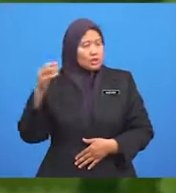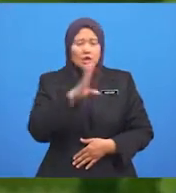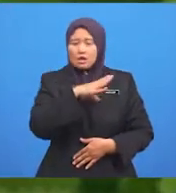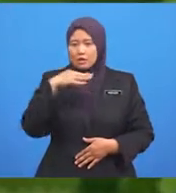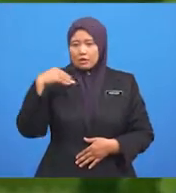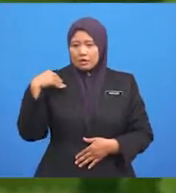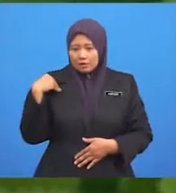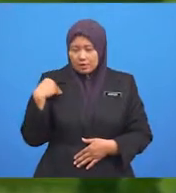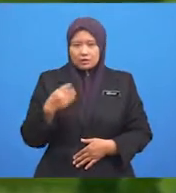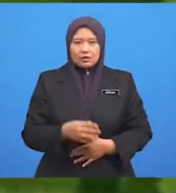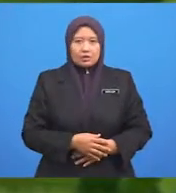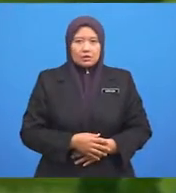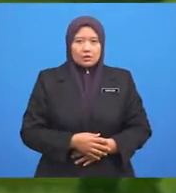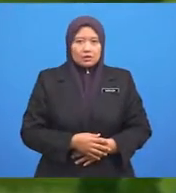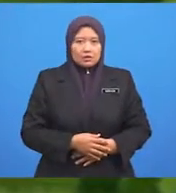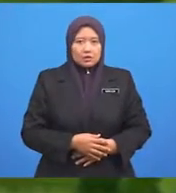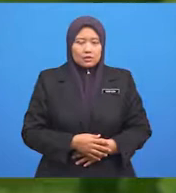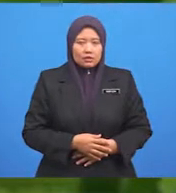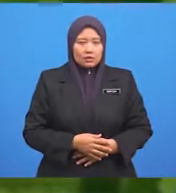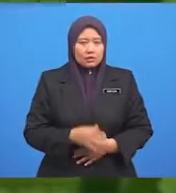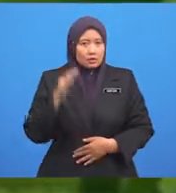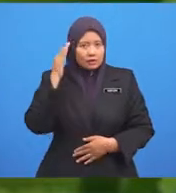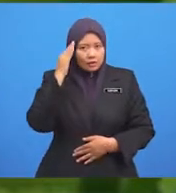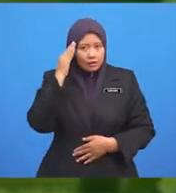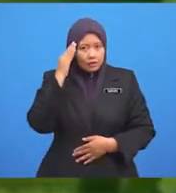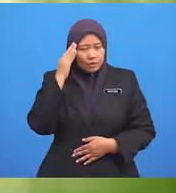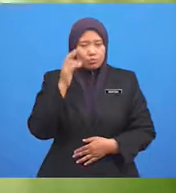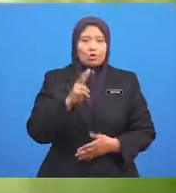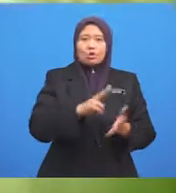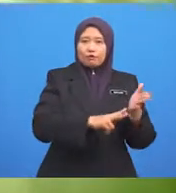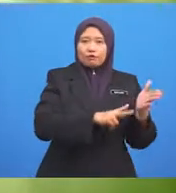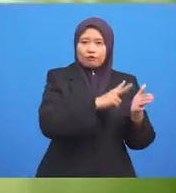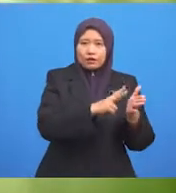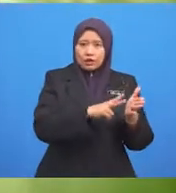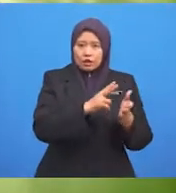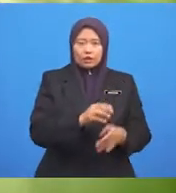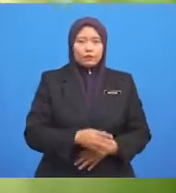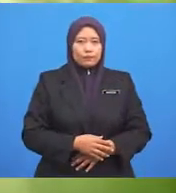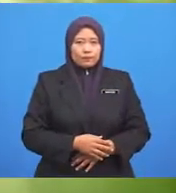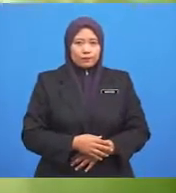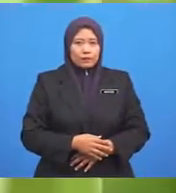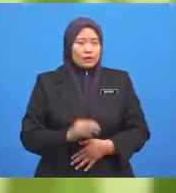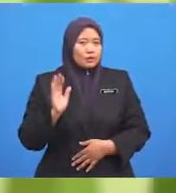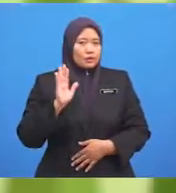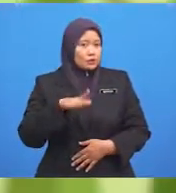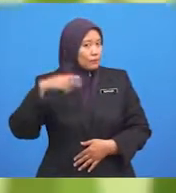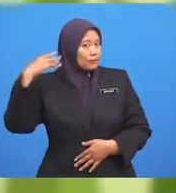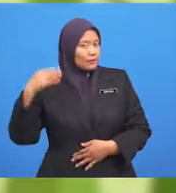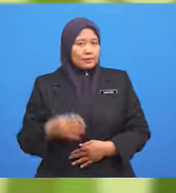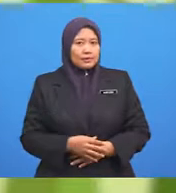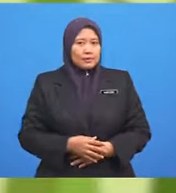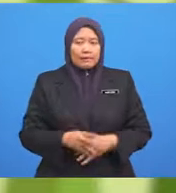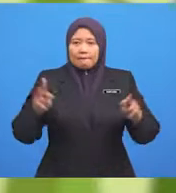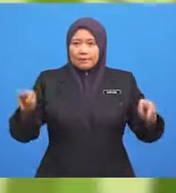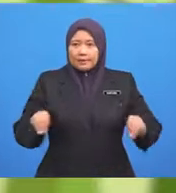menghayati video syair yang telah dilagukan ini. Jom dengar murid-murid.